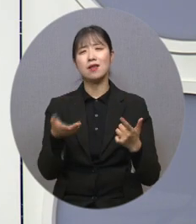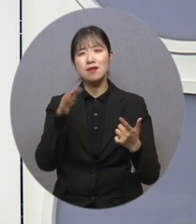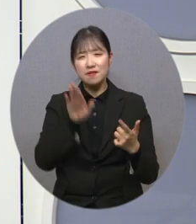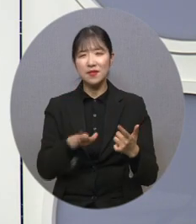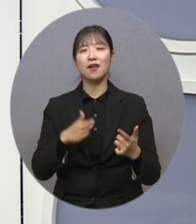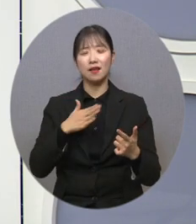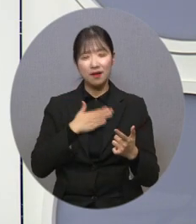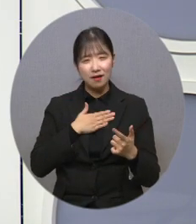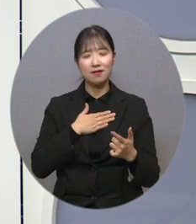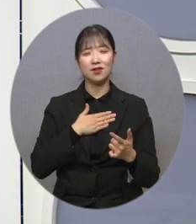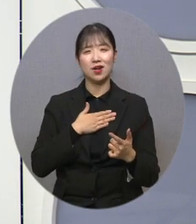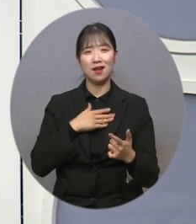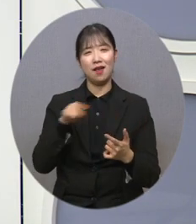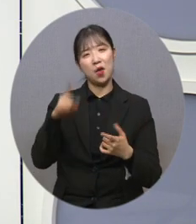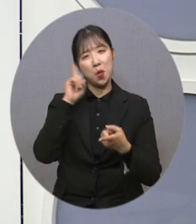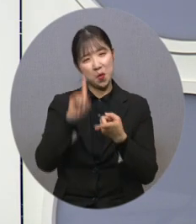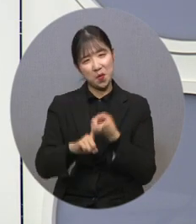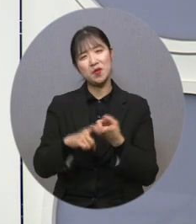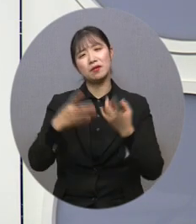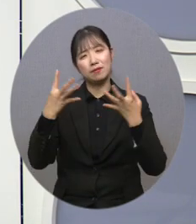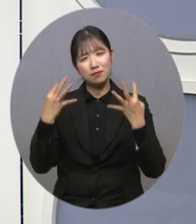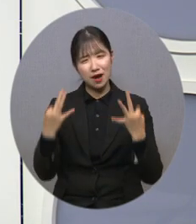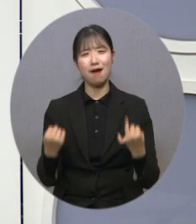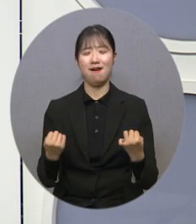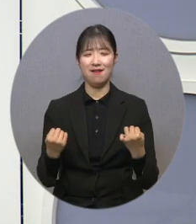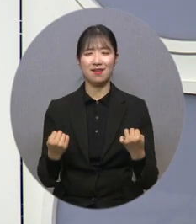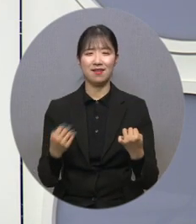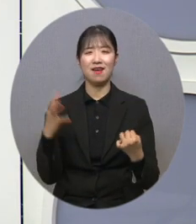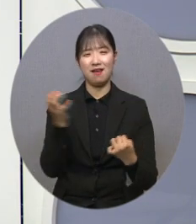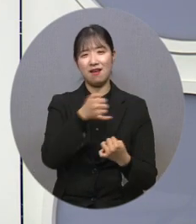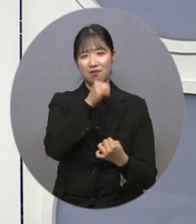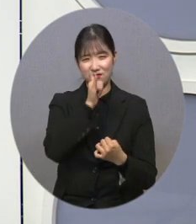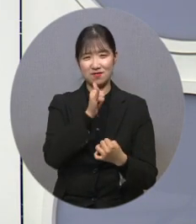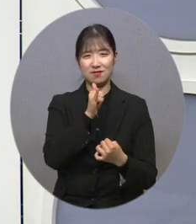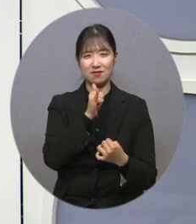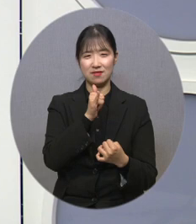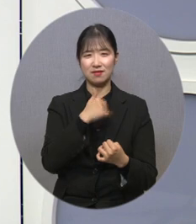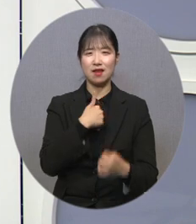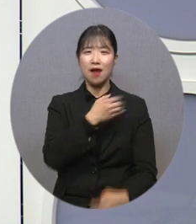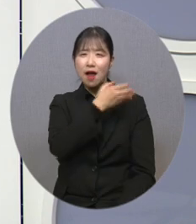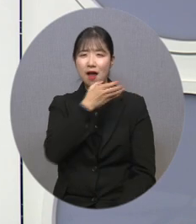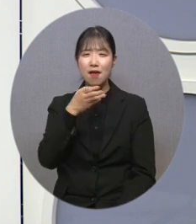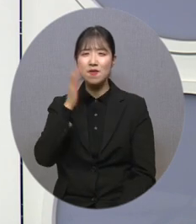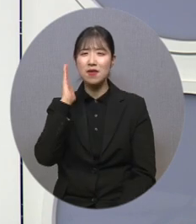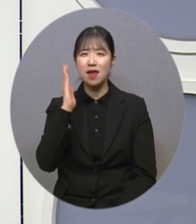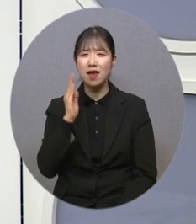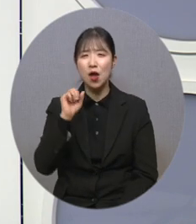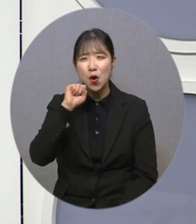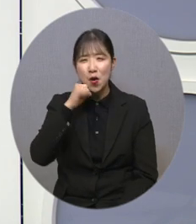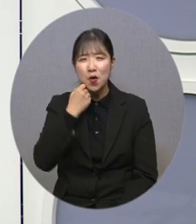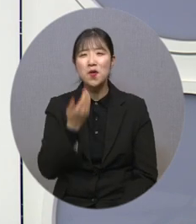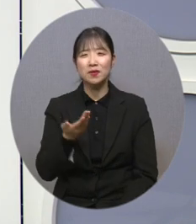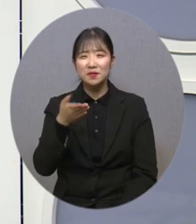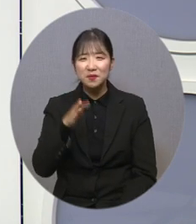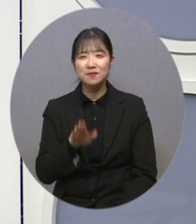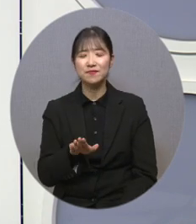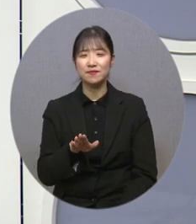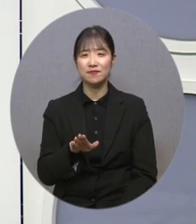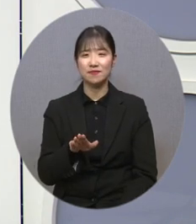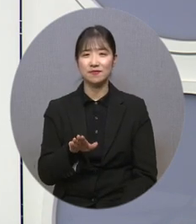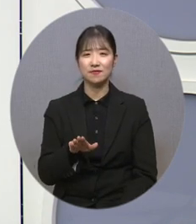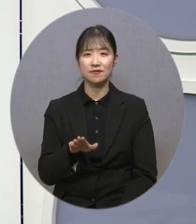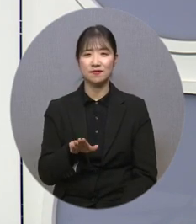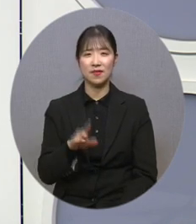아주 거기에도 관심을 많이 가지고 우리나라 감히 이렇게 말씀드릴 수 있을는지